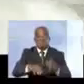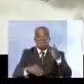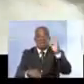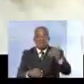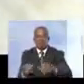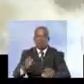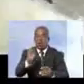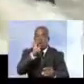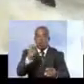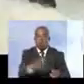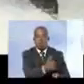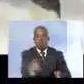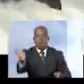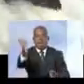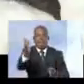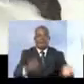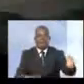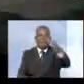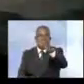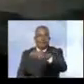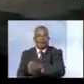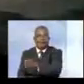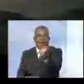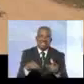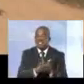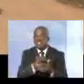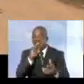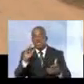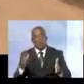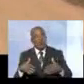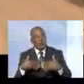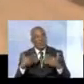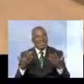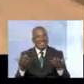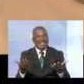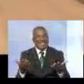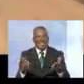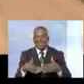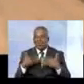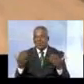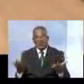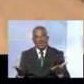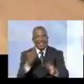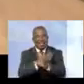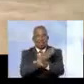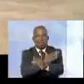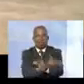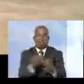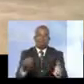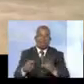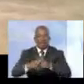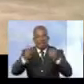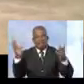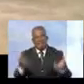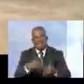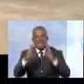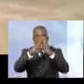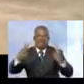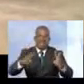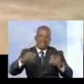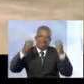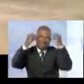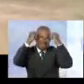enfouis dans son lit, un paysage austère et fascinant. Des villageois partageaient entre la joie de retrouver, après recasement